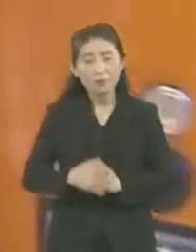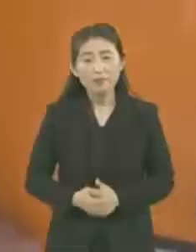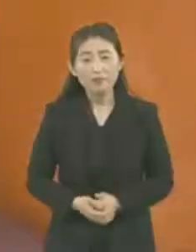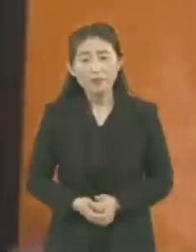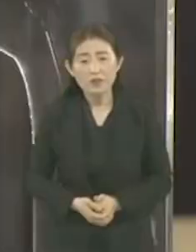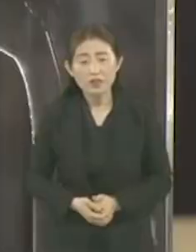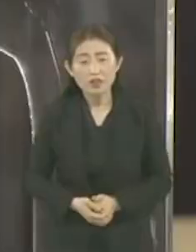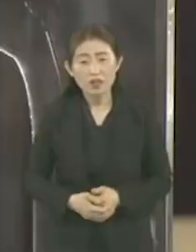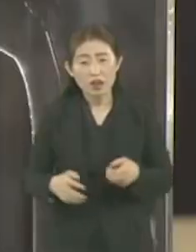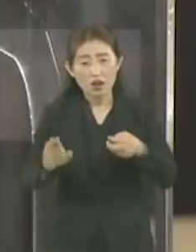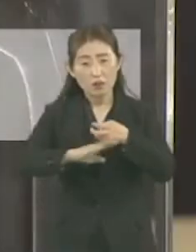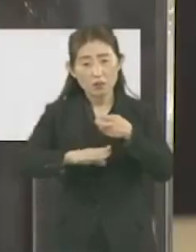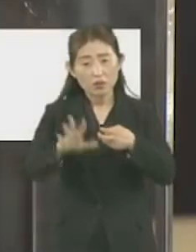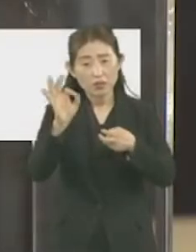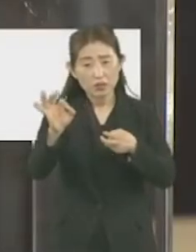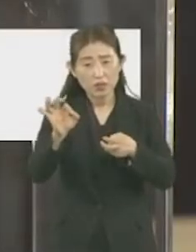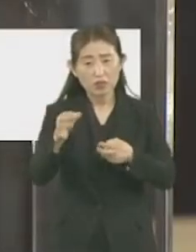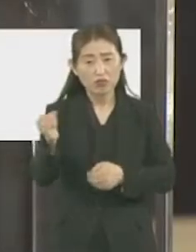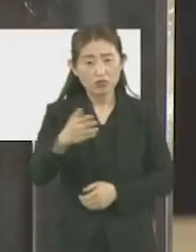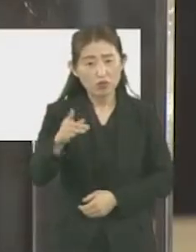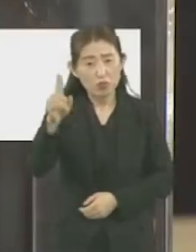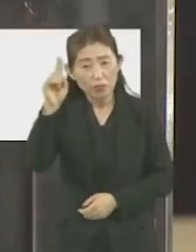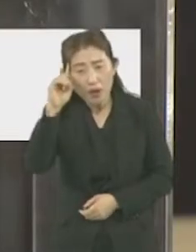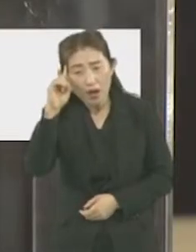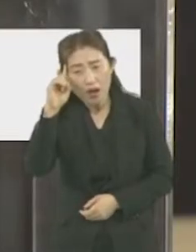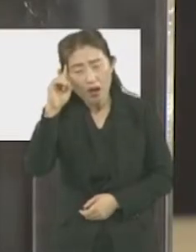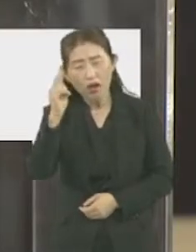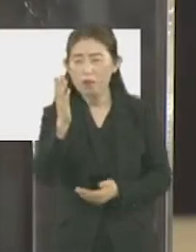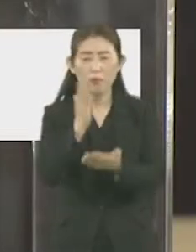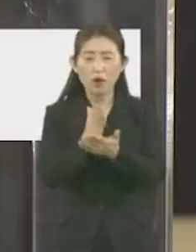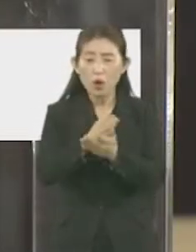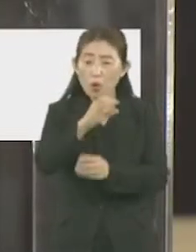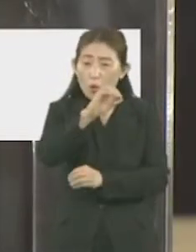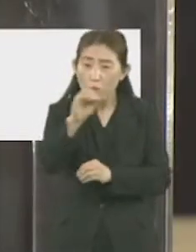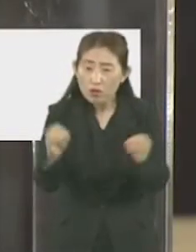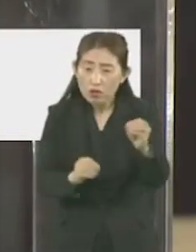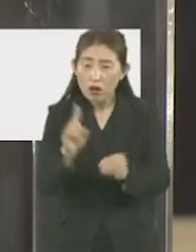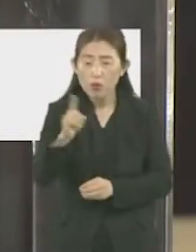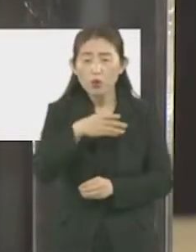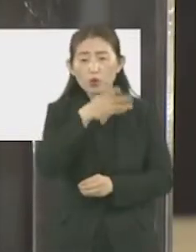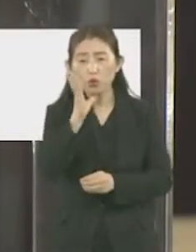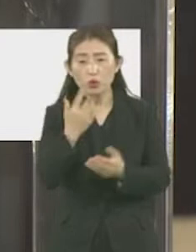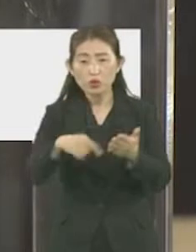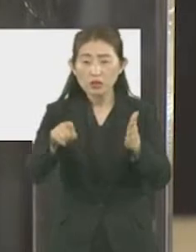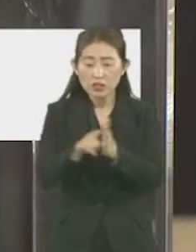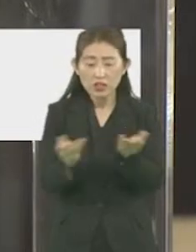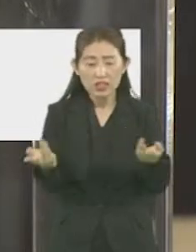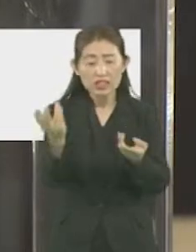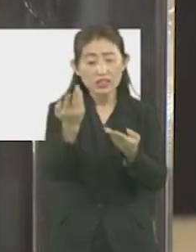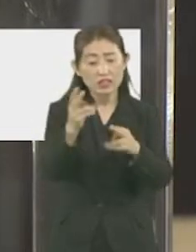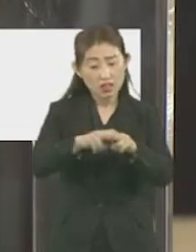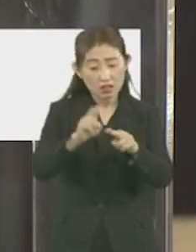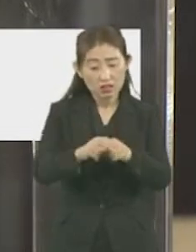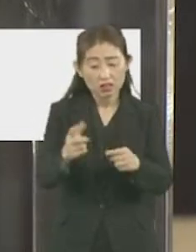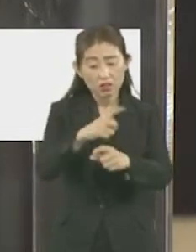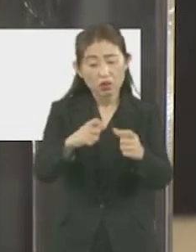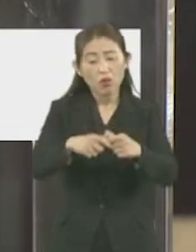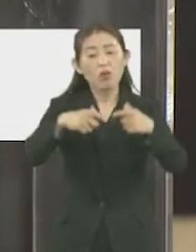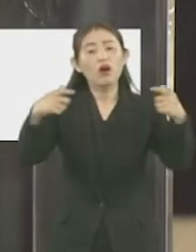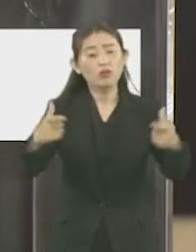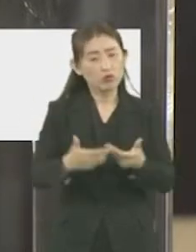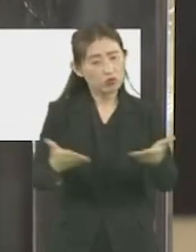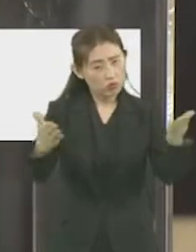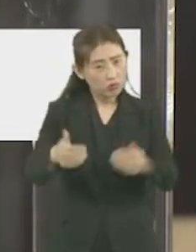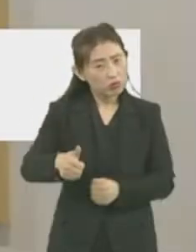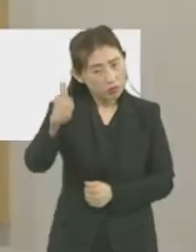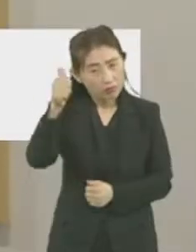전에 버스비 정도 이런 부분들을 무료로 주려고 그런 것보다도 오히려 노인 어른들의 일자리를 좀 더